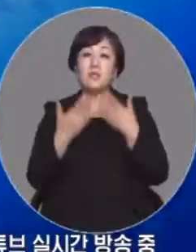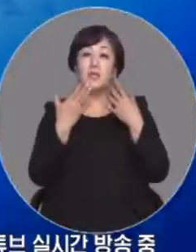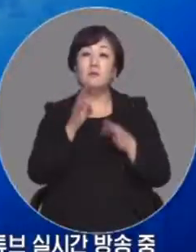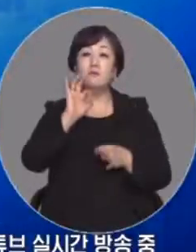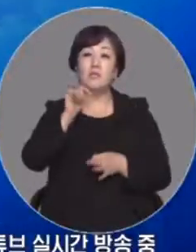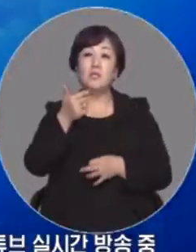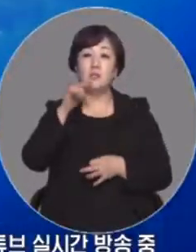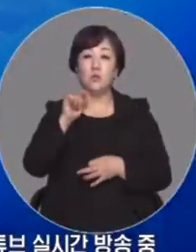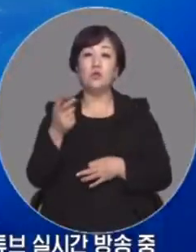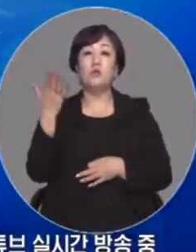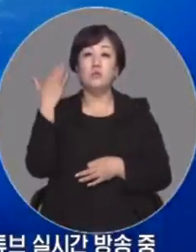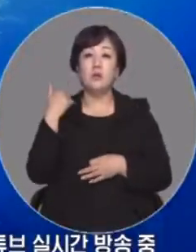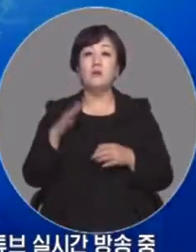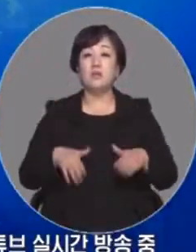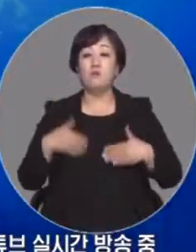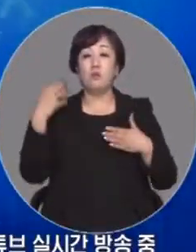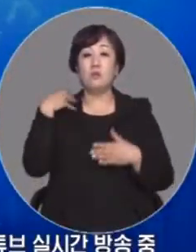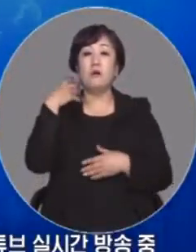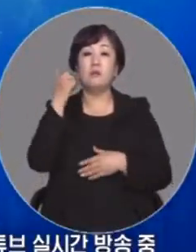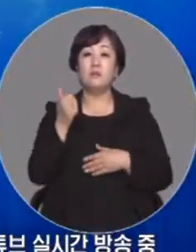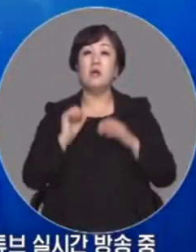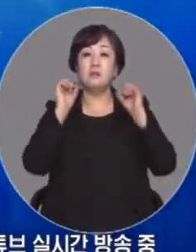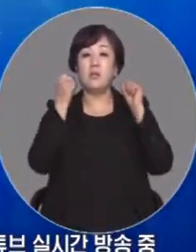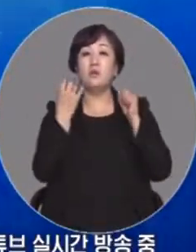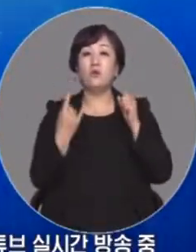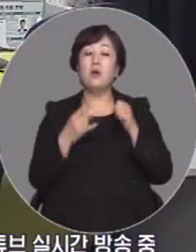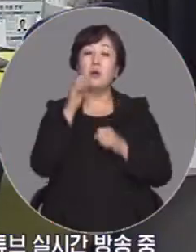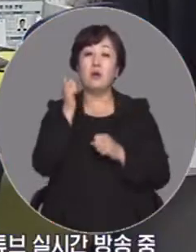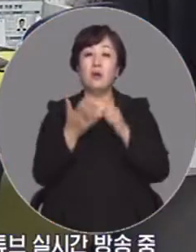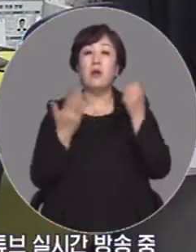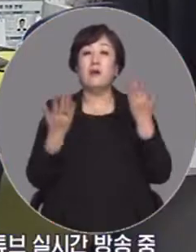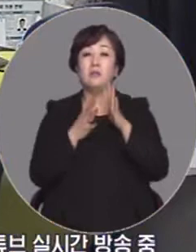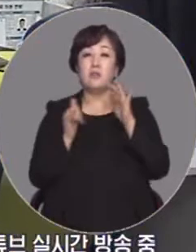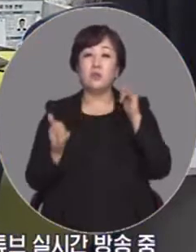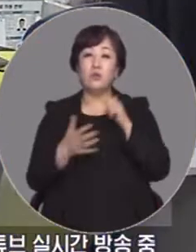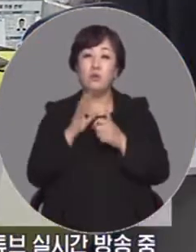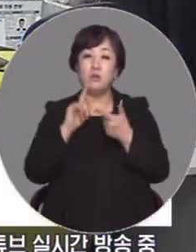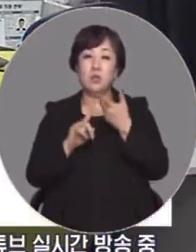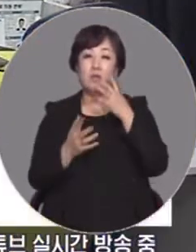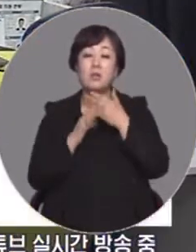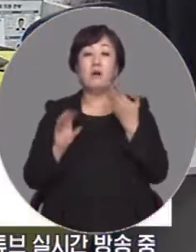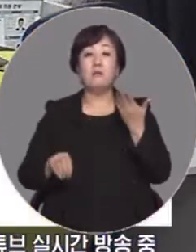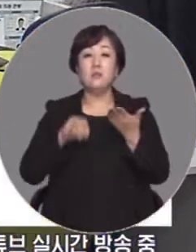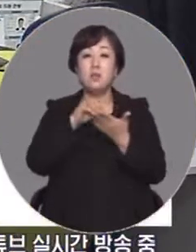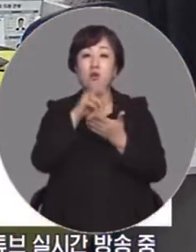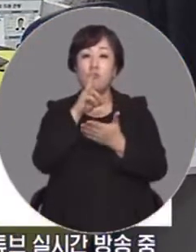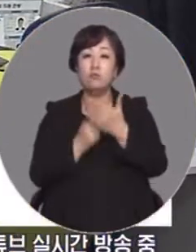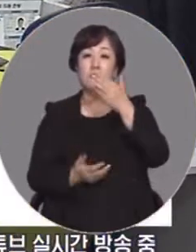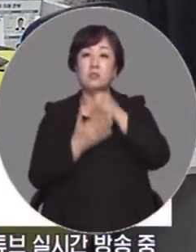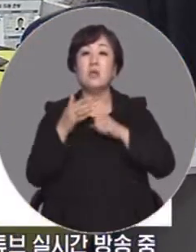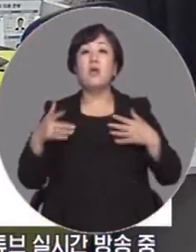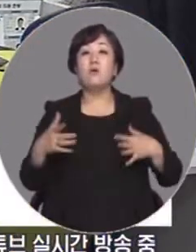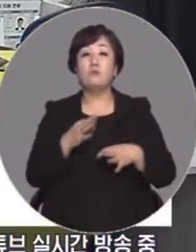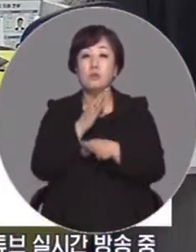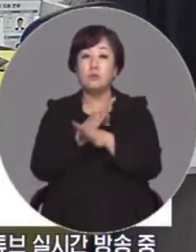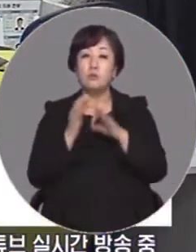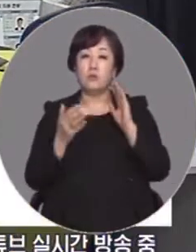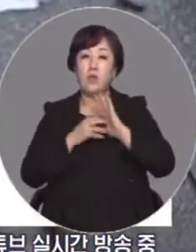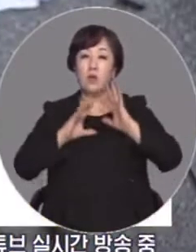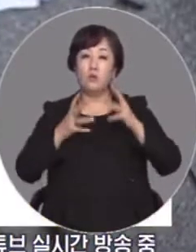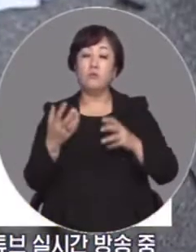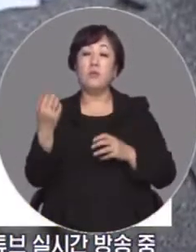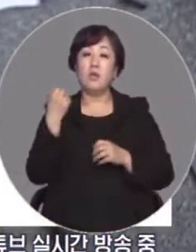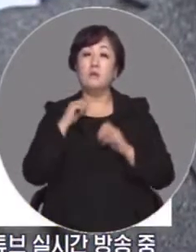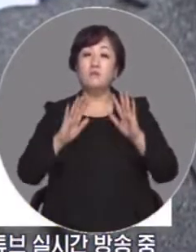김진규 전 남구청장이 남구체육회 직원 채용 과정에서 압력 행사 혐의로 기소된 것과 관련해 국민의힘